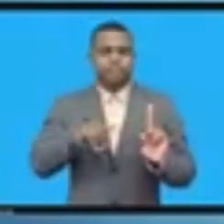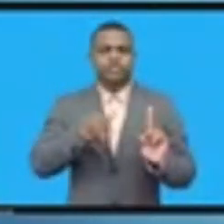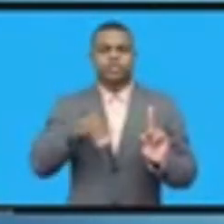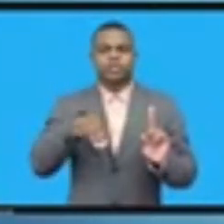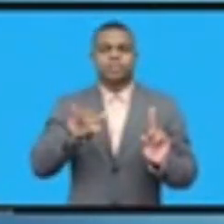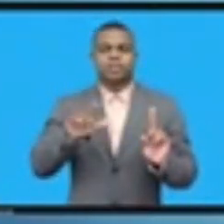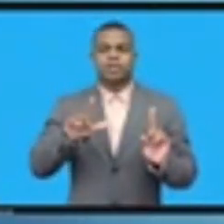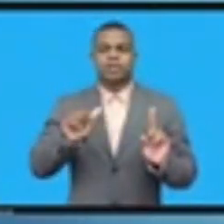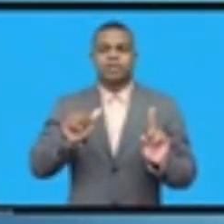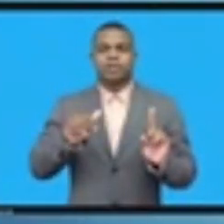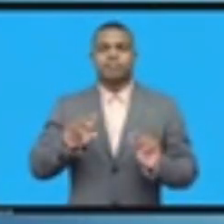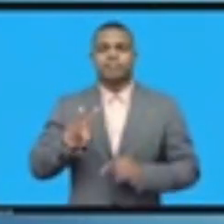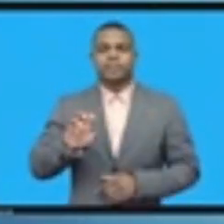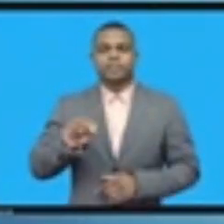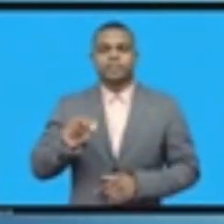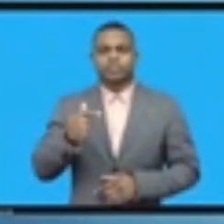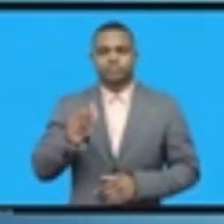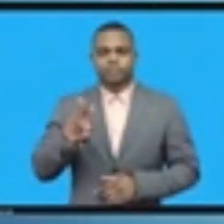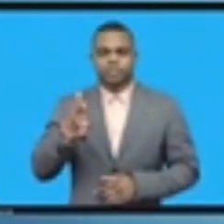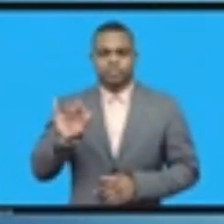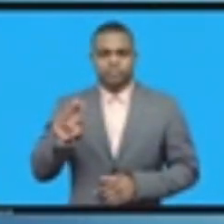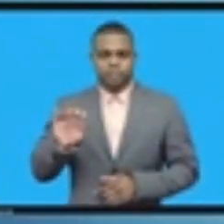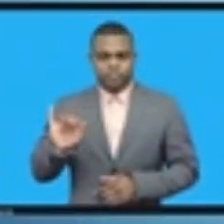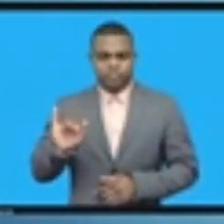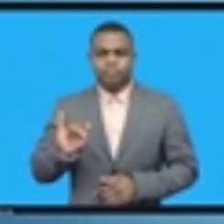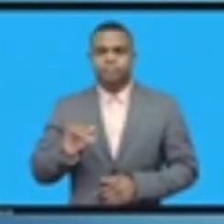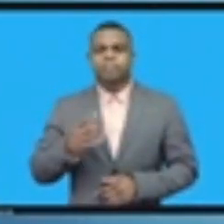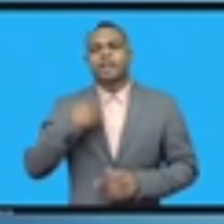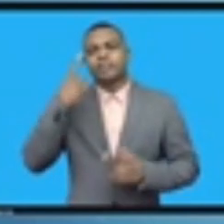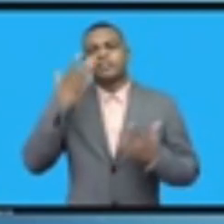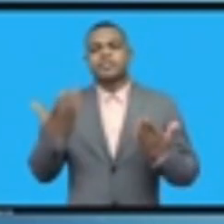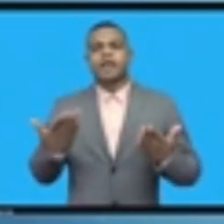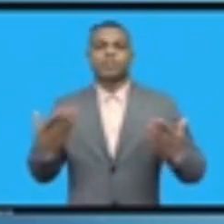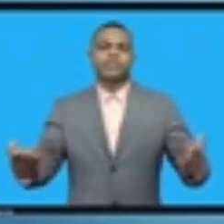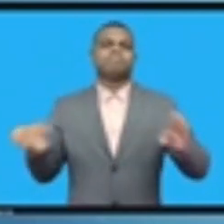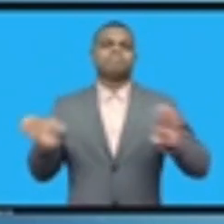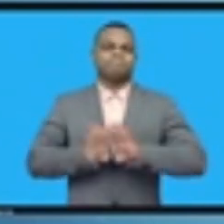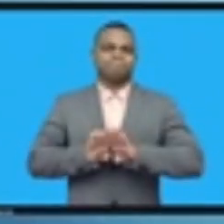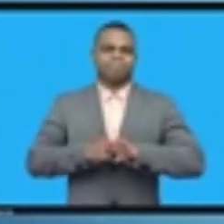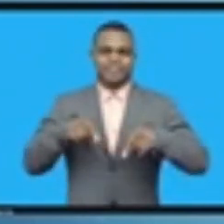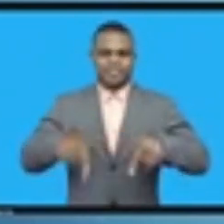这样的话，我们的开幕式就将近结束。